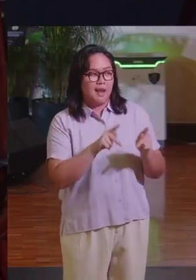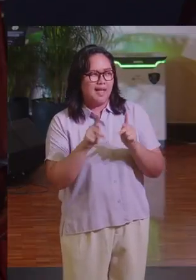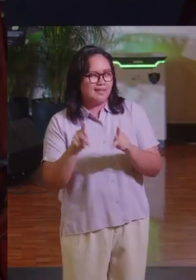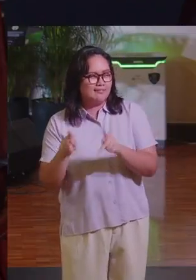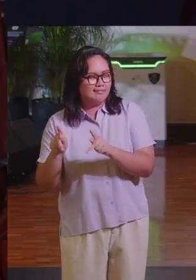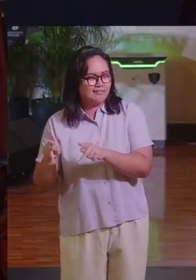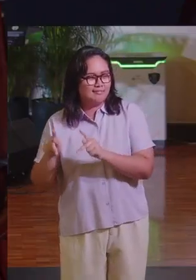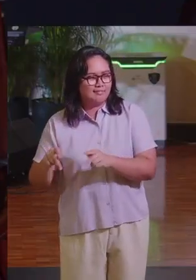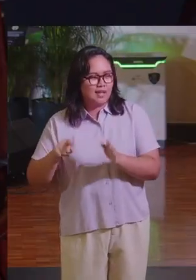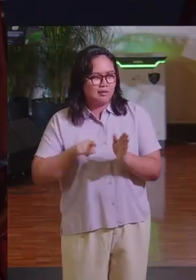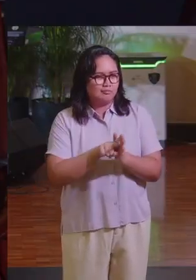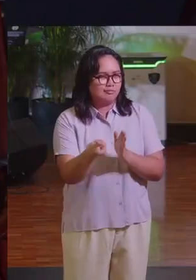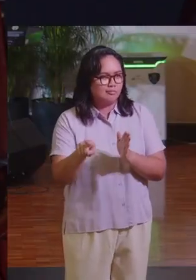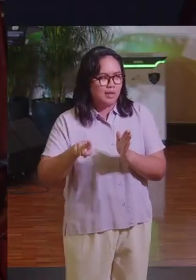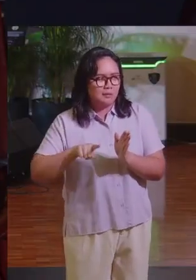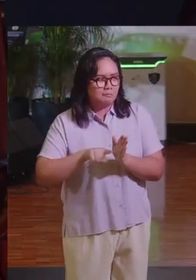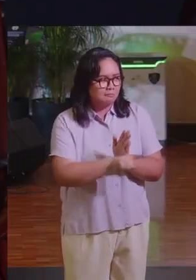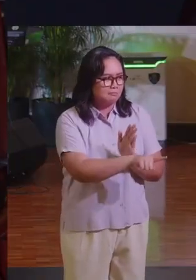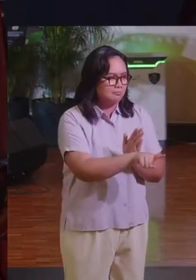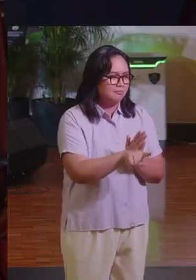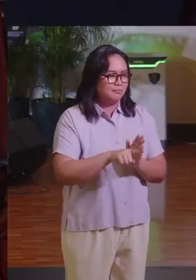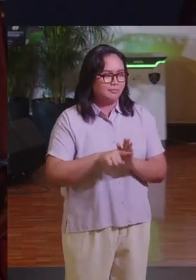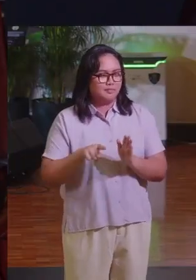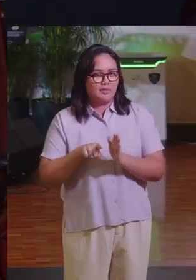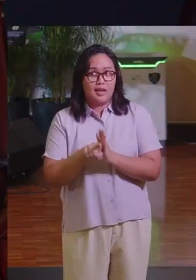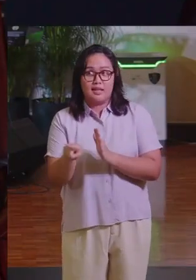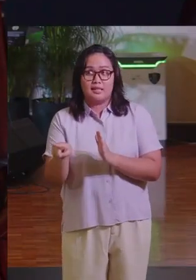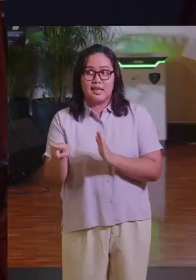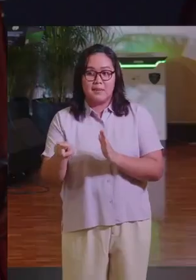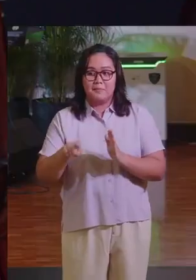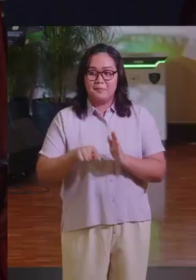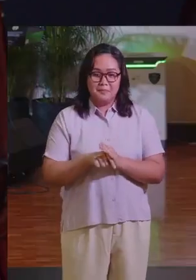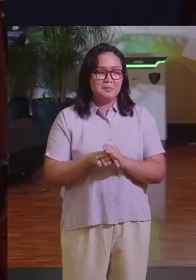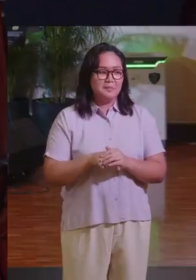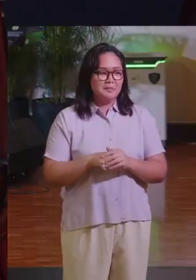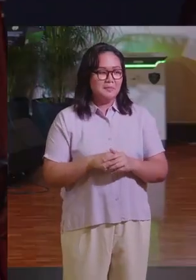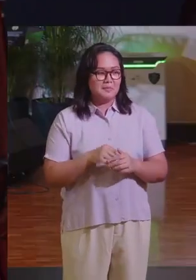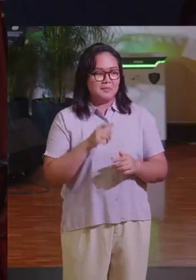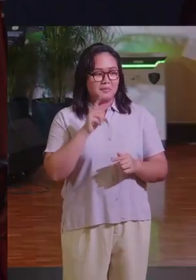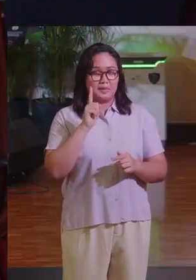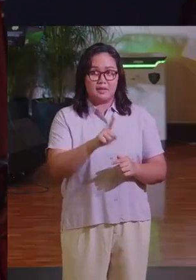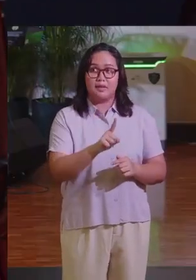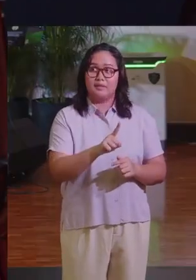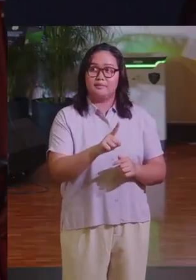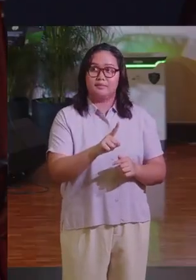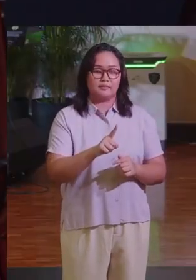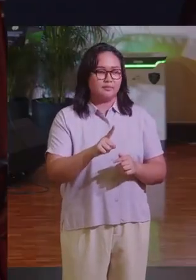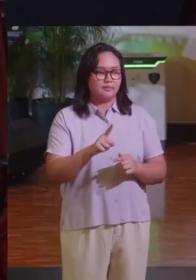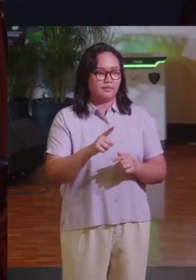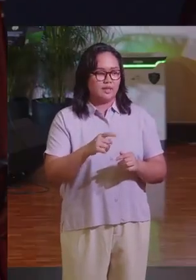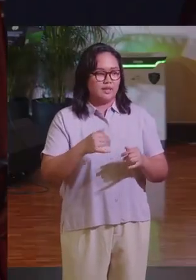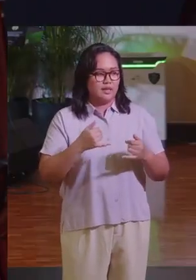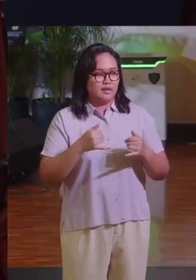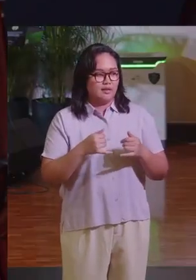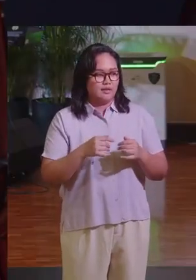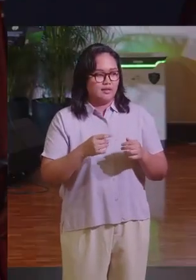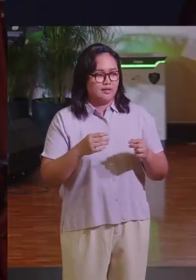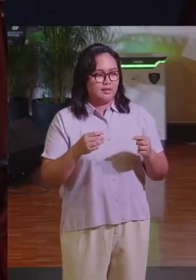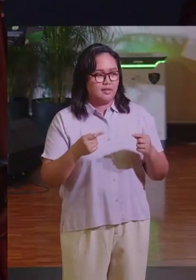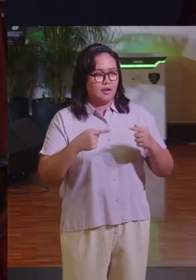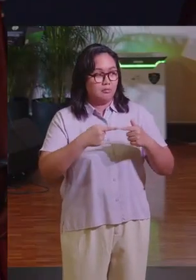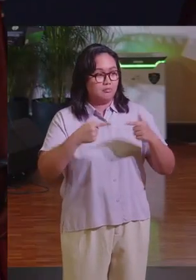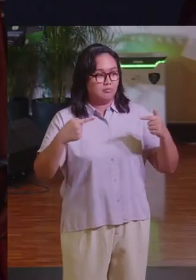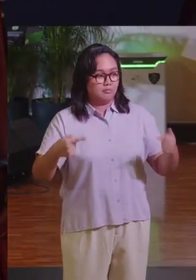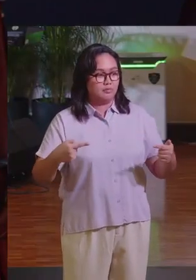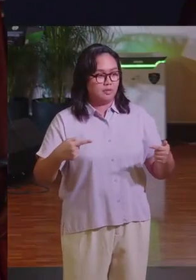mukhang naiwasan mo ang kanyang atake, ngunit sa isang iglap, sa isang pagkilos ng kanyang queen,